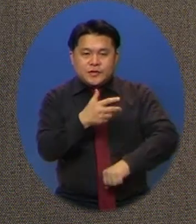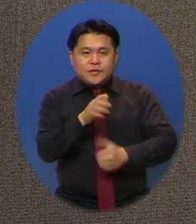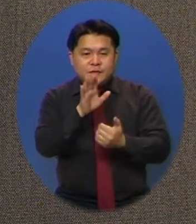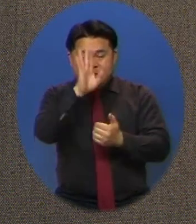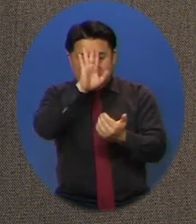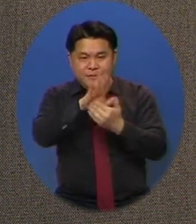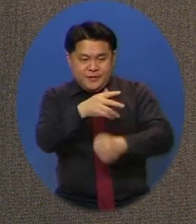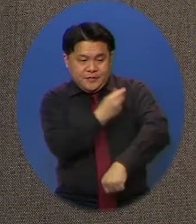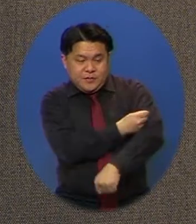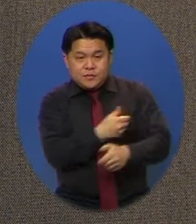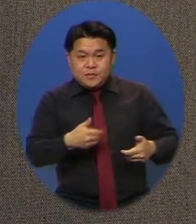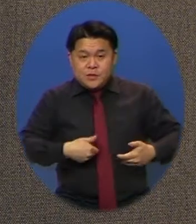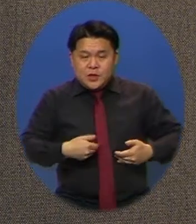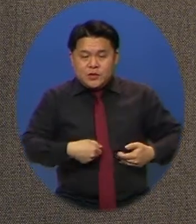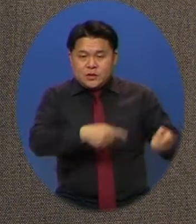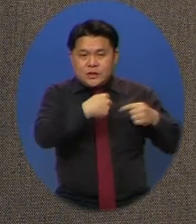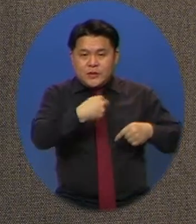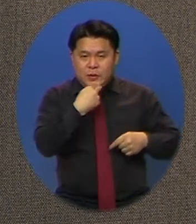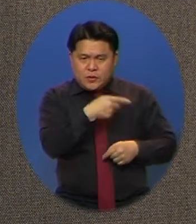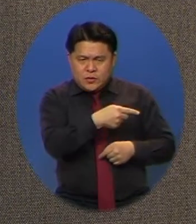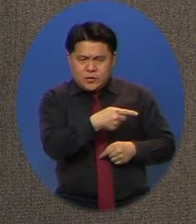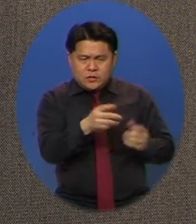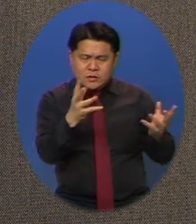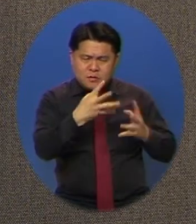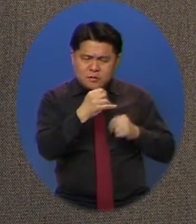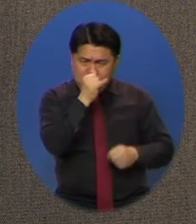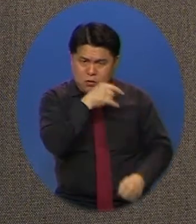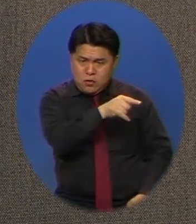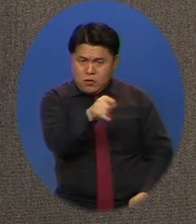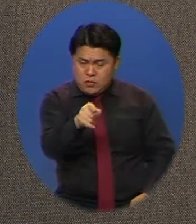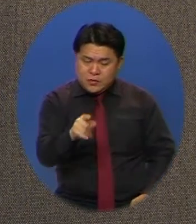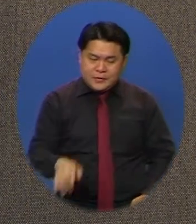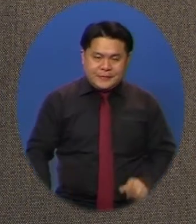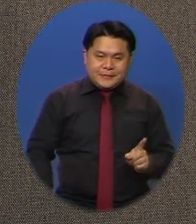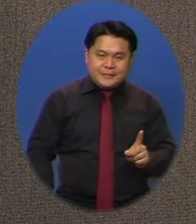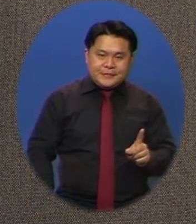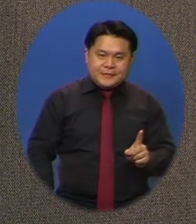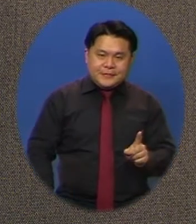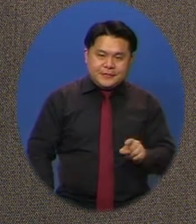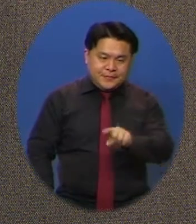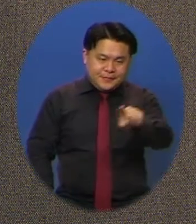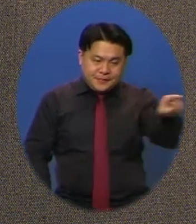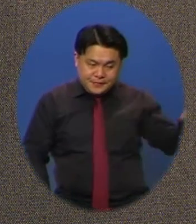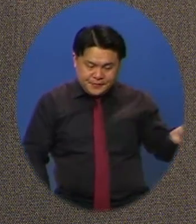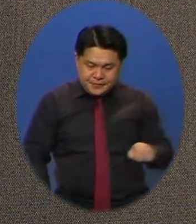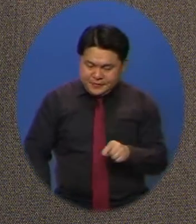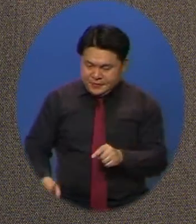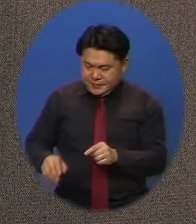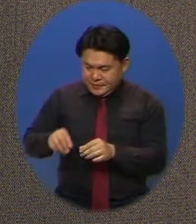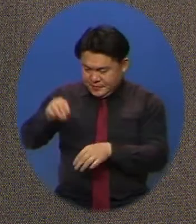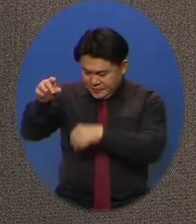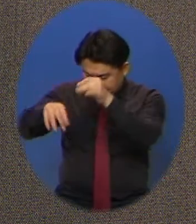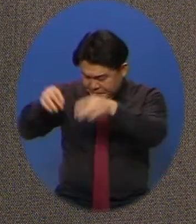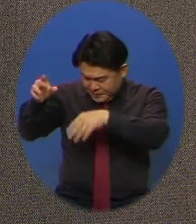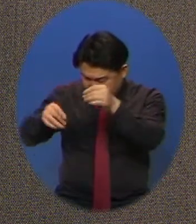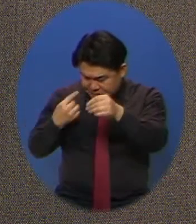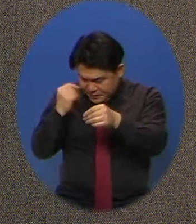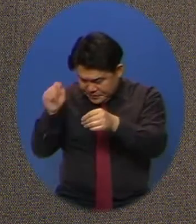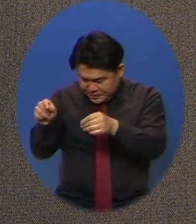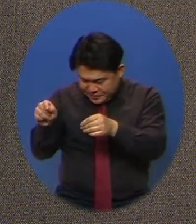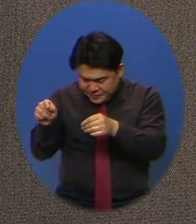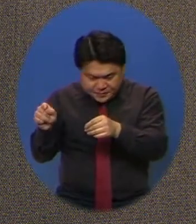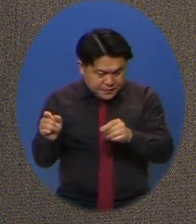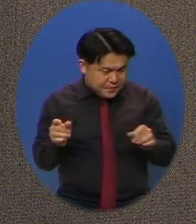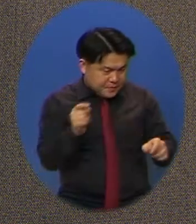대상임에도 불구하고 필수 예방접종도 안 받는 이런 학생들이 있습니다. 그래서 그런 부분은 빅데이터를